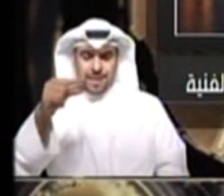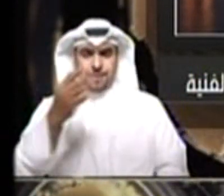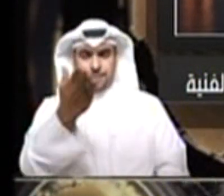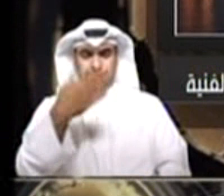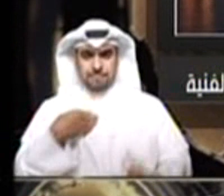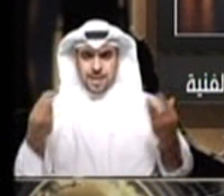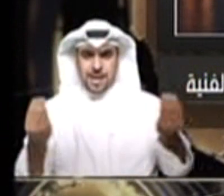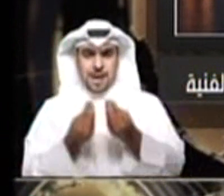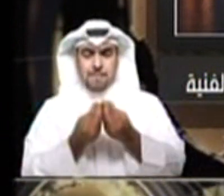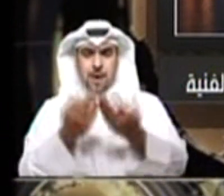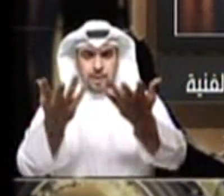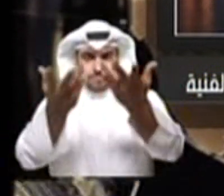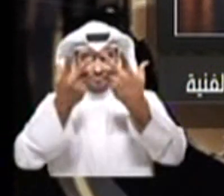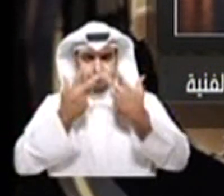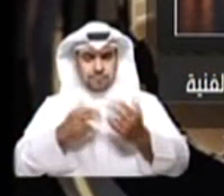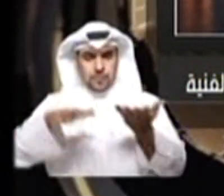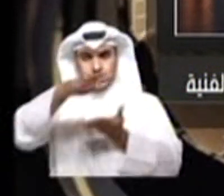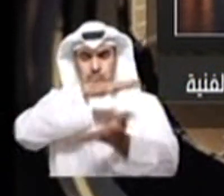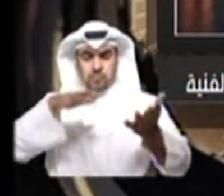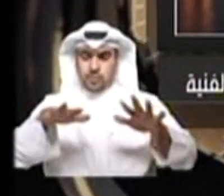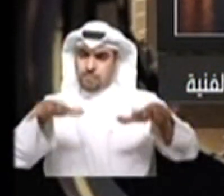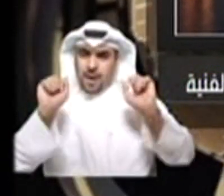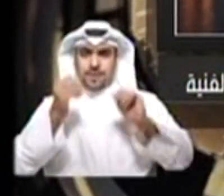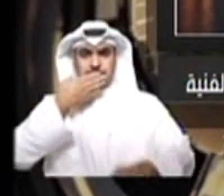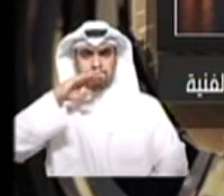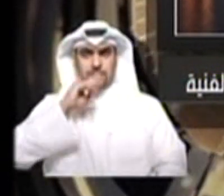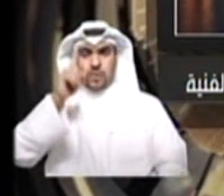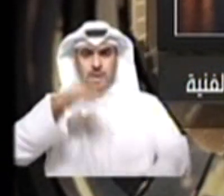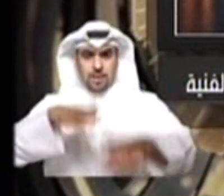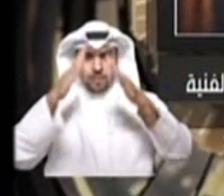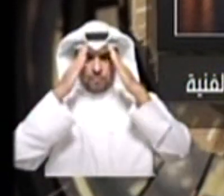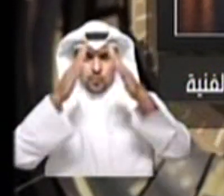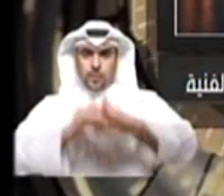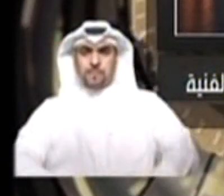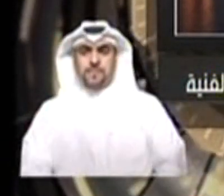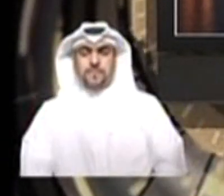المهندس محمد العنزي نائب مدير الهيئة العامة للبيئة لقطاع الشؤون الفنية، شكرا لك.